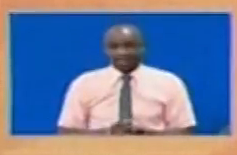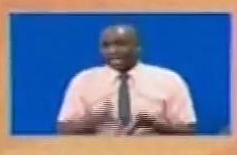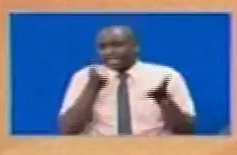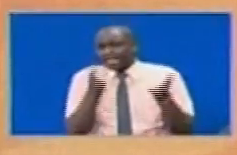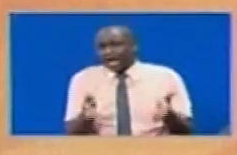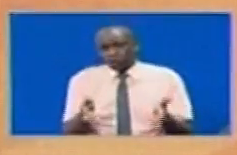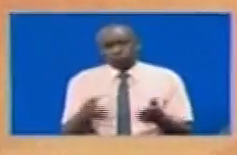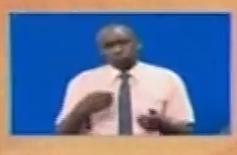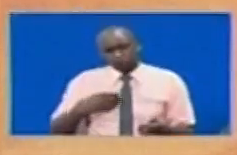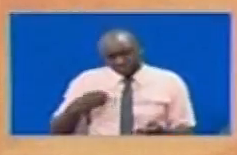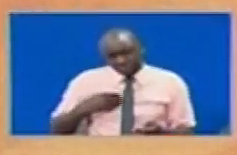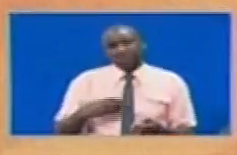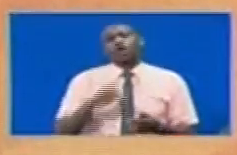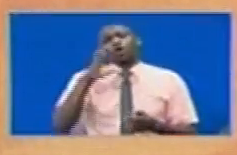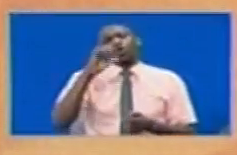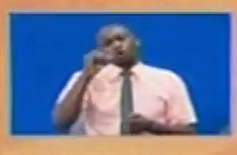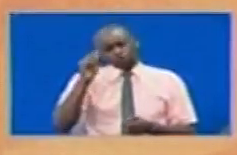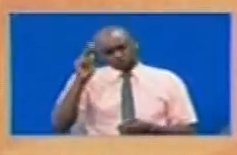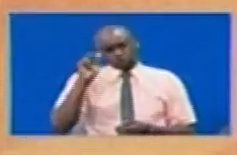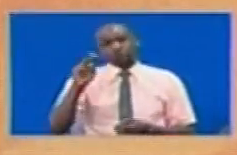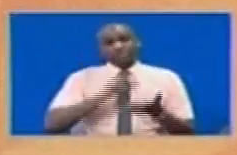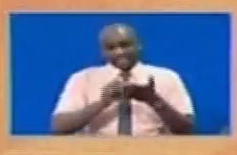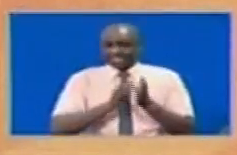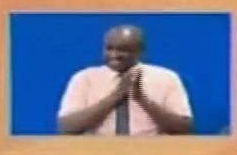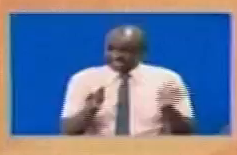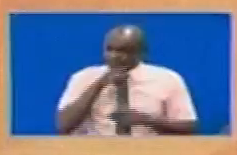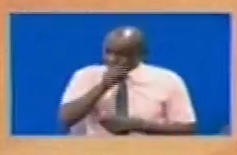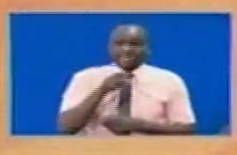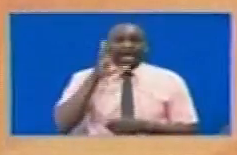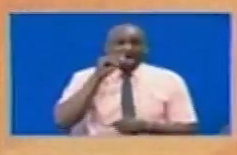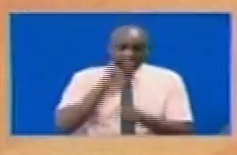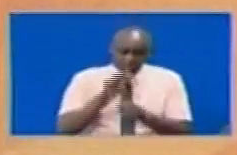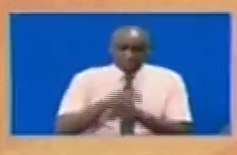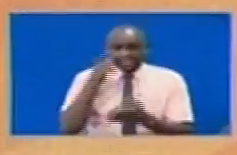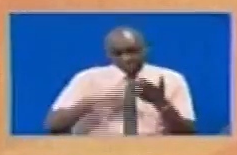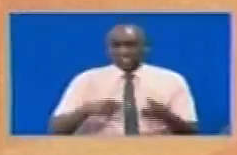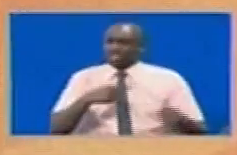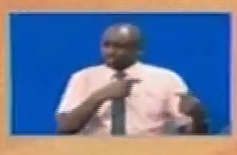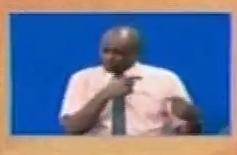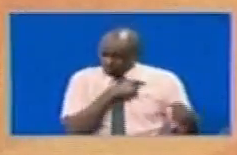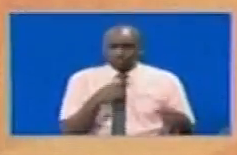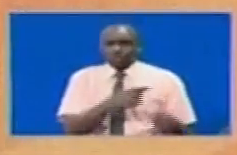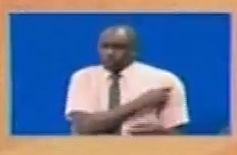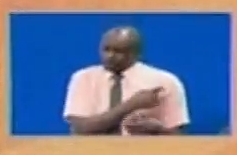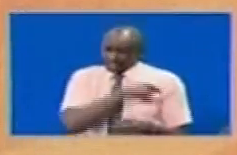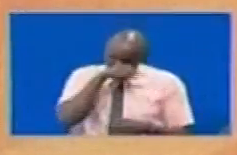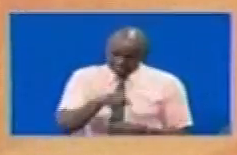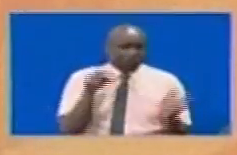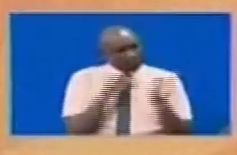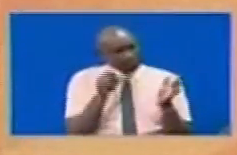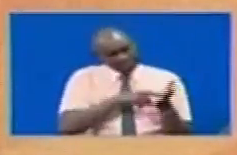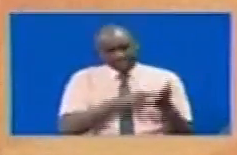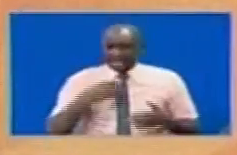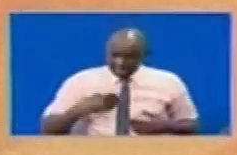Na katibu mkuu wa vyama vya wafanyikazi nchini Cotu, bwana Francis Atwoli, amewalaumu madaktari kwa kukataa kulegeza kamba kuhusiana na